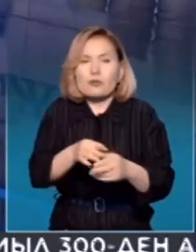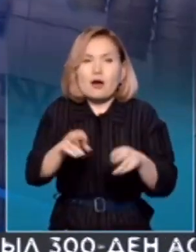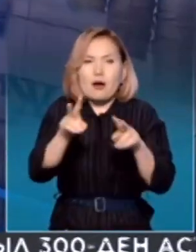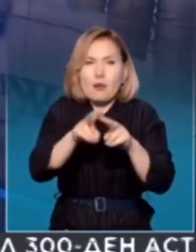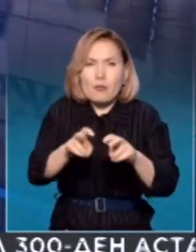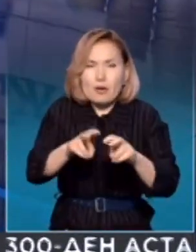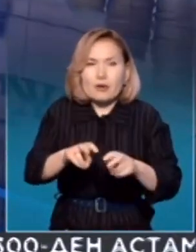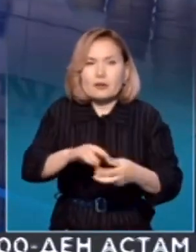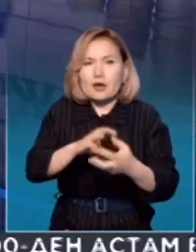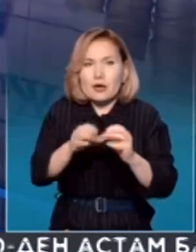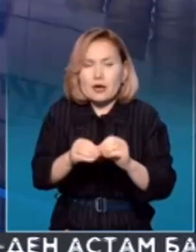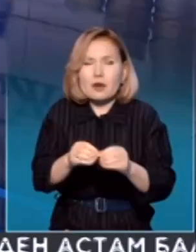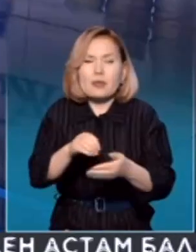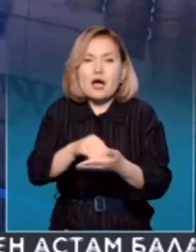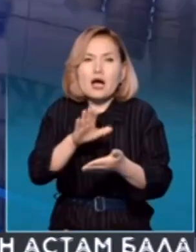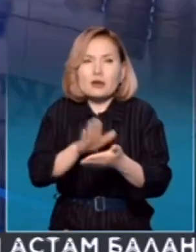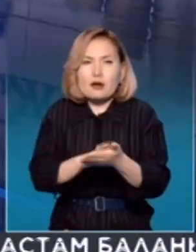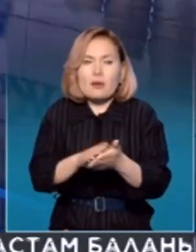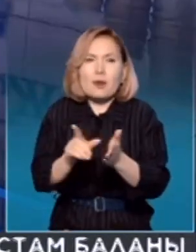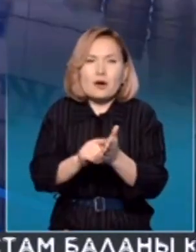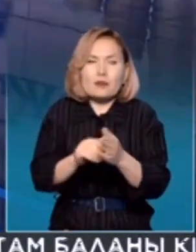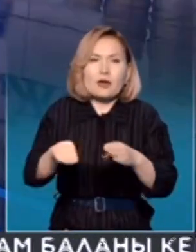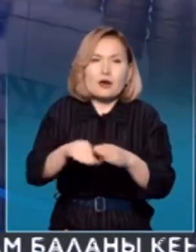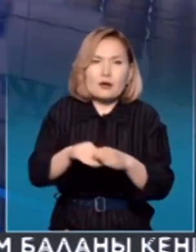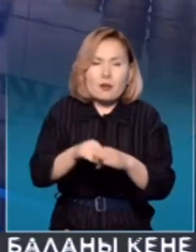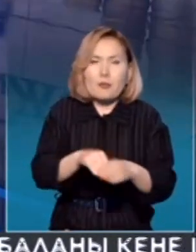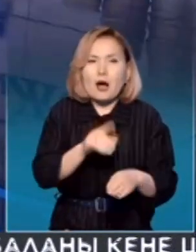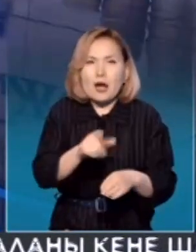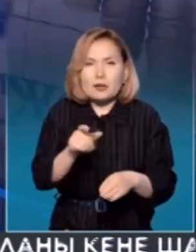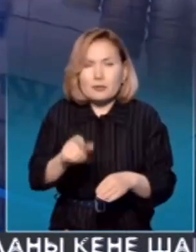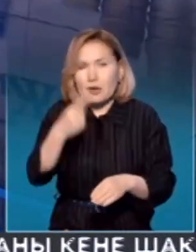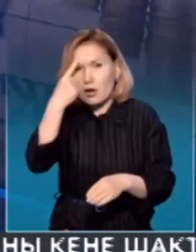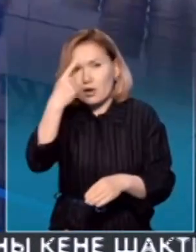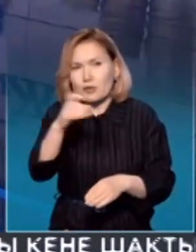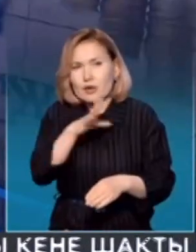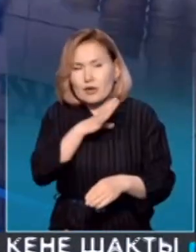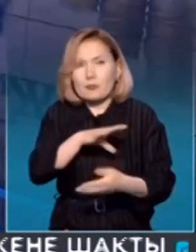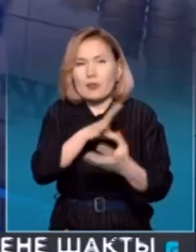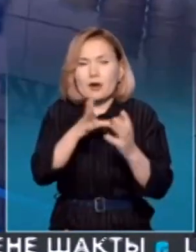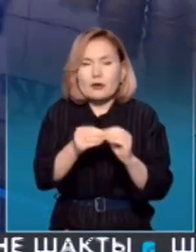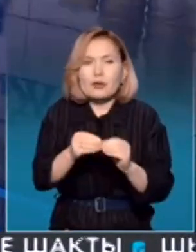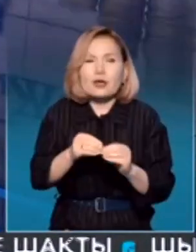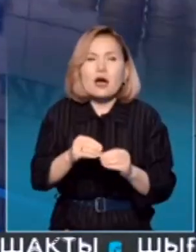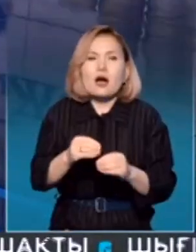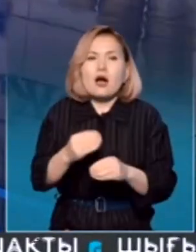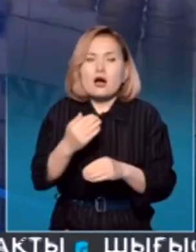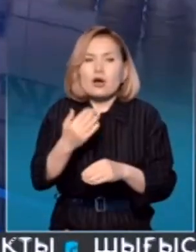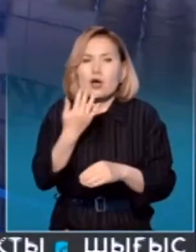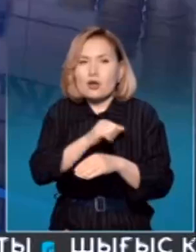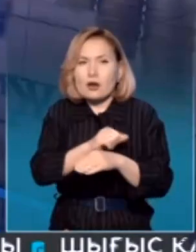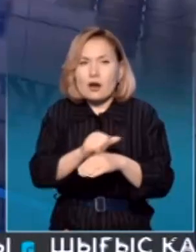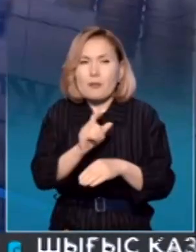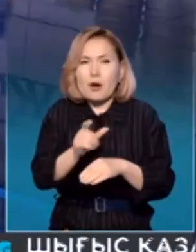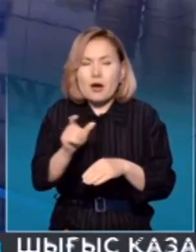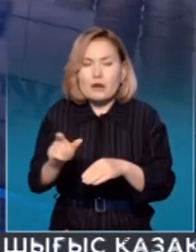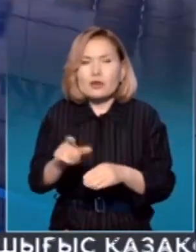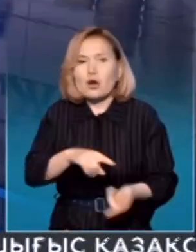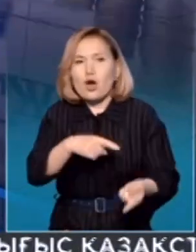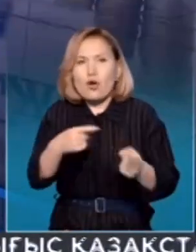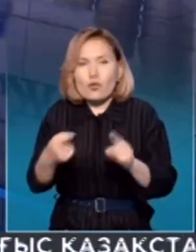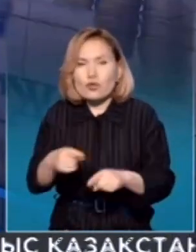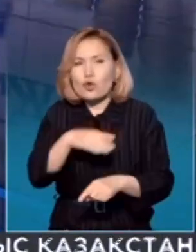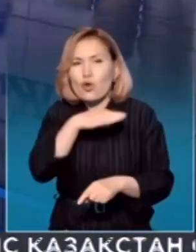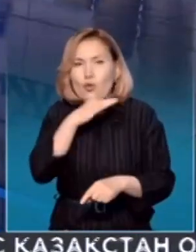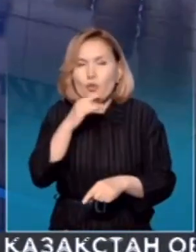базасына тіркелгендерге сәуір айынан бастап SMS хабарлама жіберген. Нәтижесінде біразының шетелге көшіп кетіп, кейбірінің қайтыс болғаны